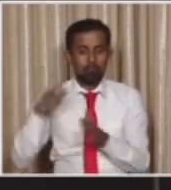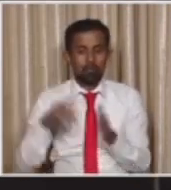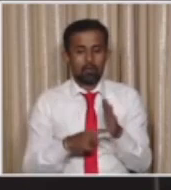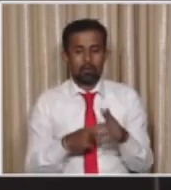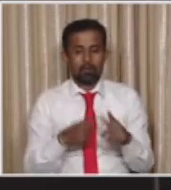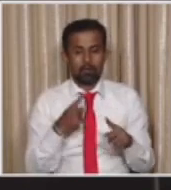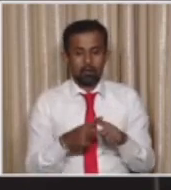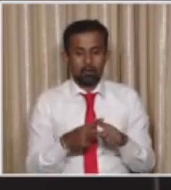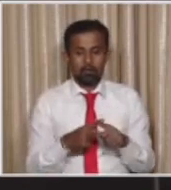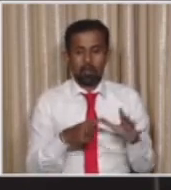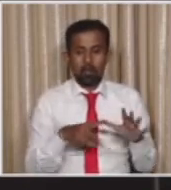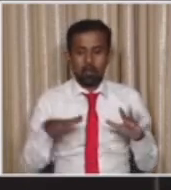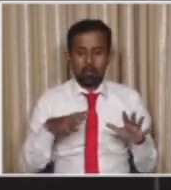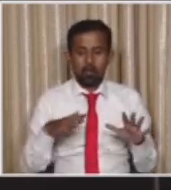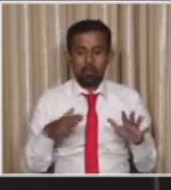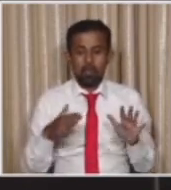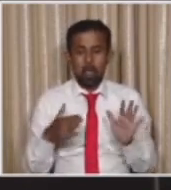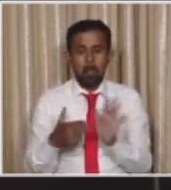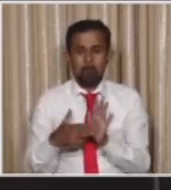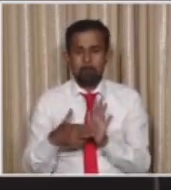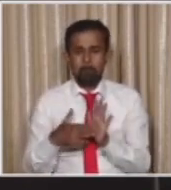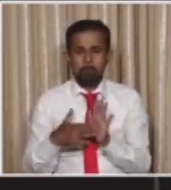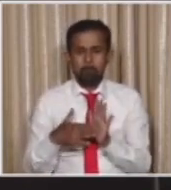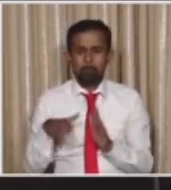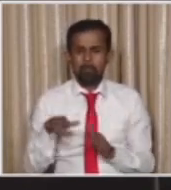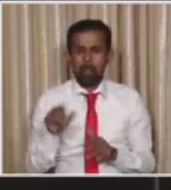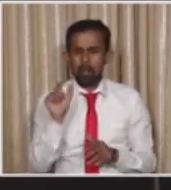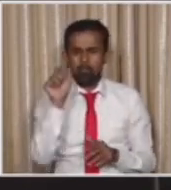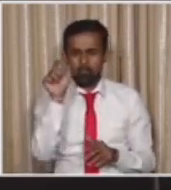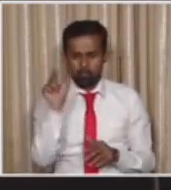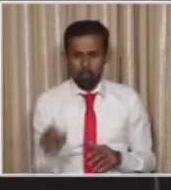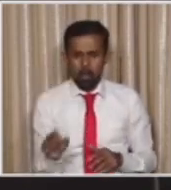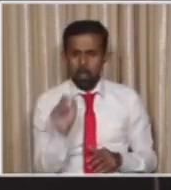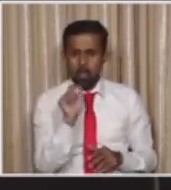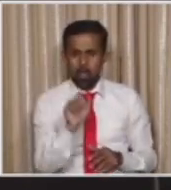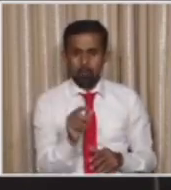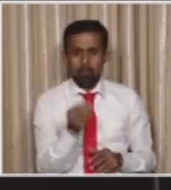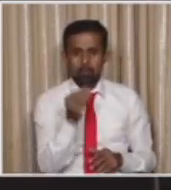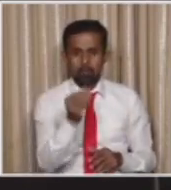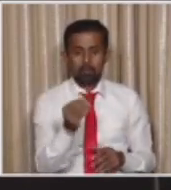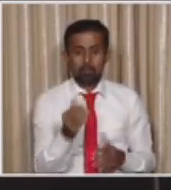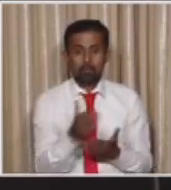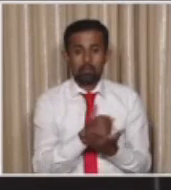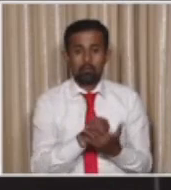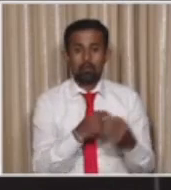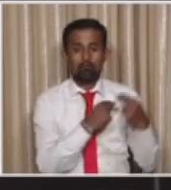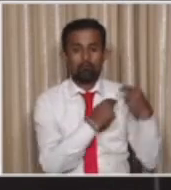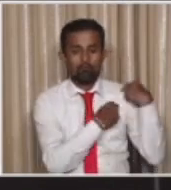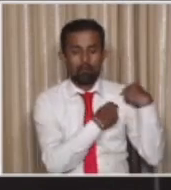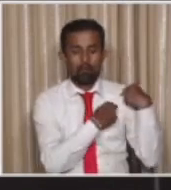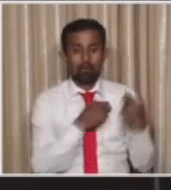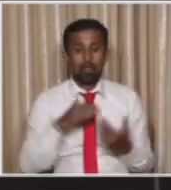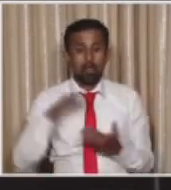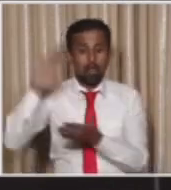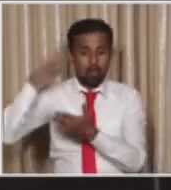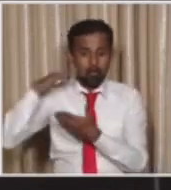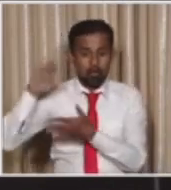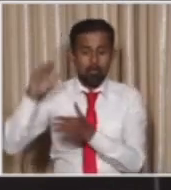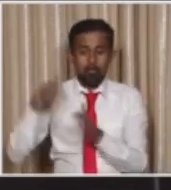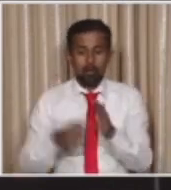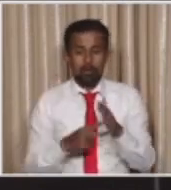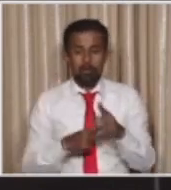සම්බන්ධයෙන් අනුරාධපුරයේ මහා පටුලද්ද කියලා පුද්ගලයෙක්ගේ නමකුත් දීලා තියෙනවා. ඔහුට දීලා තියෙන සම්පූර්ණ වගකීම තමයි අපනයන් ආයන බදු